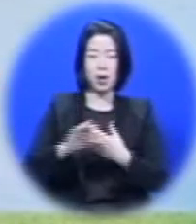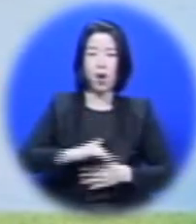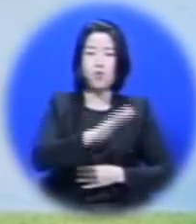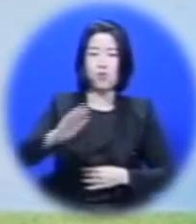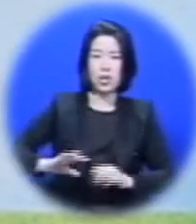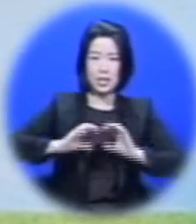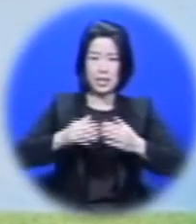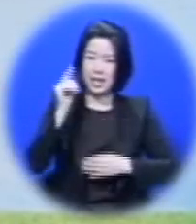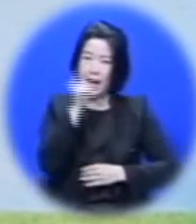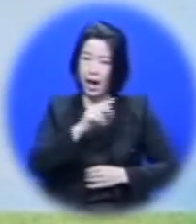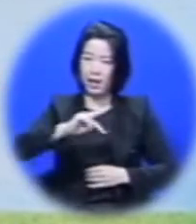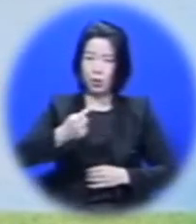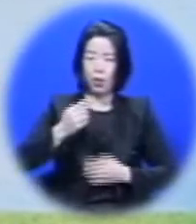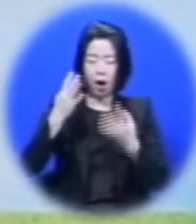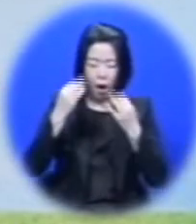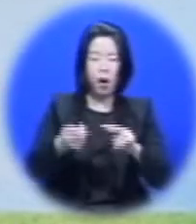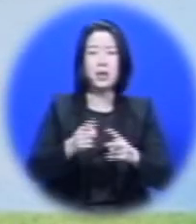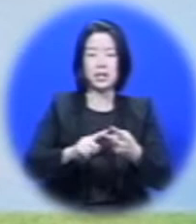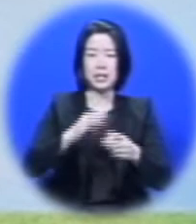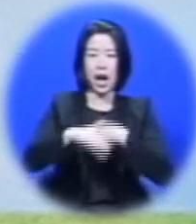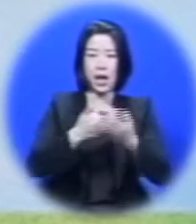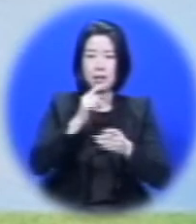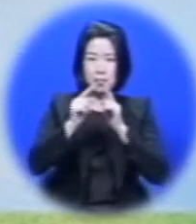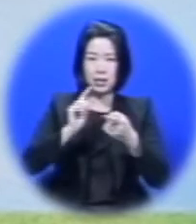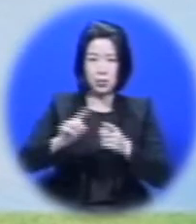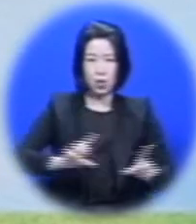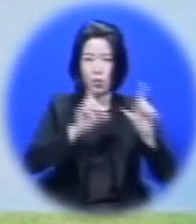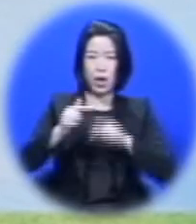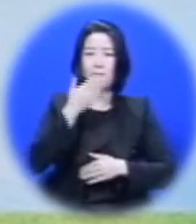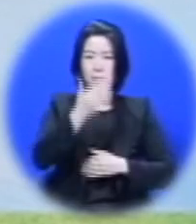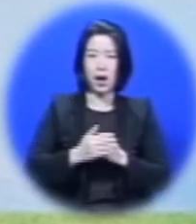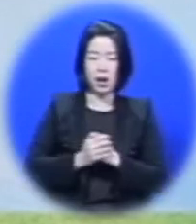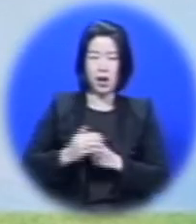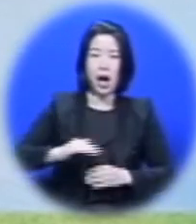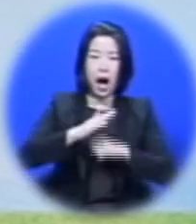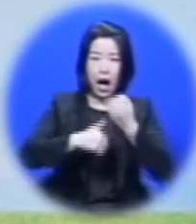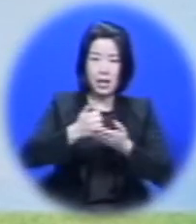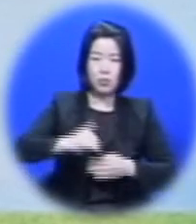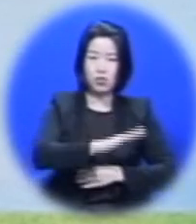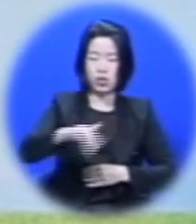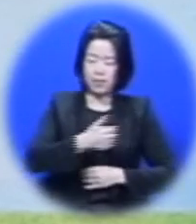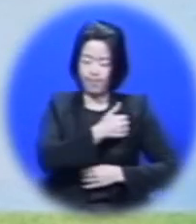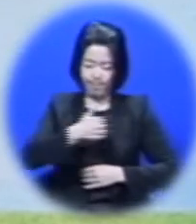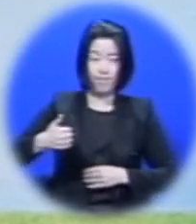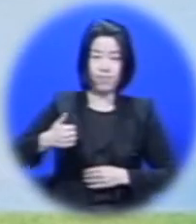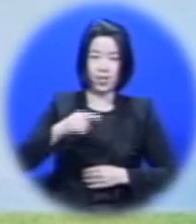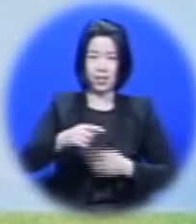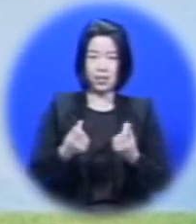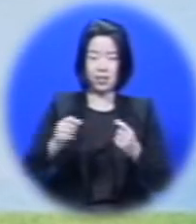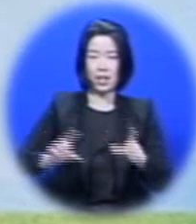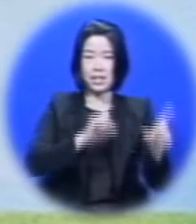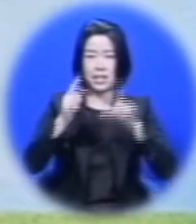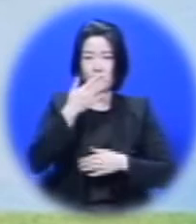악해도 얼마든지 하나님의 말씀대로 살수 있습니다. 하나님께서 우리를 능히 그렇게